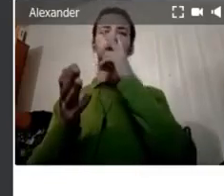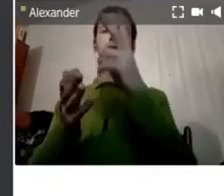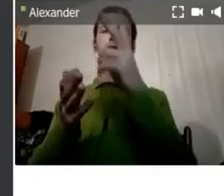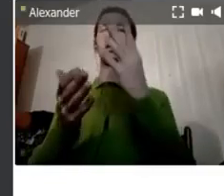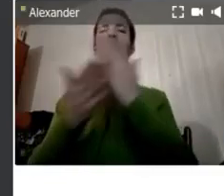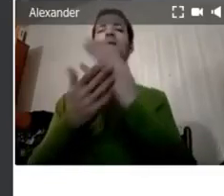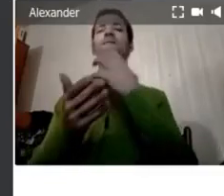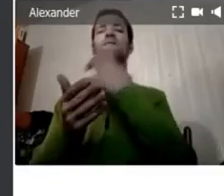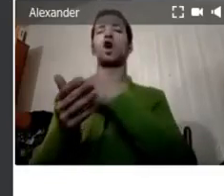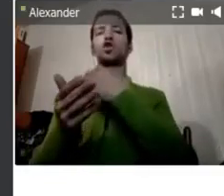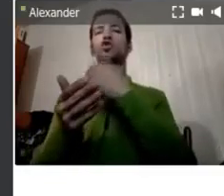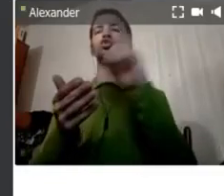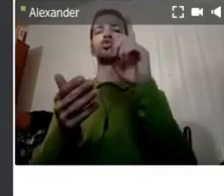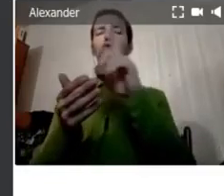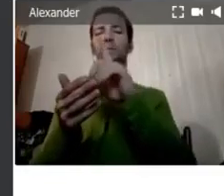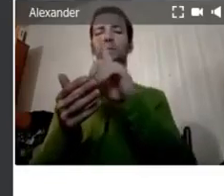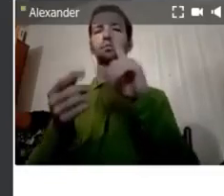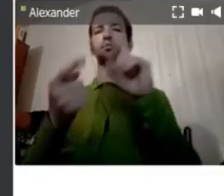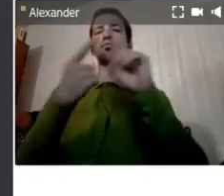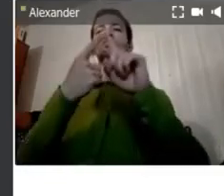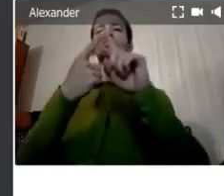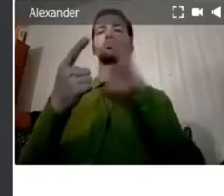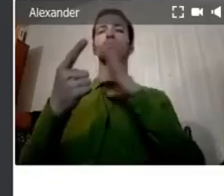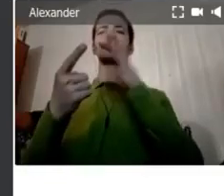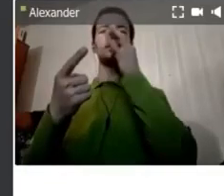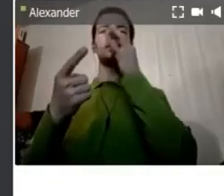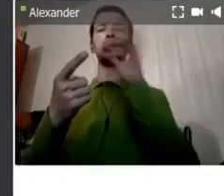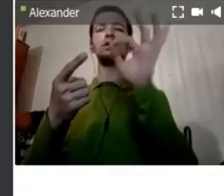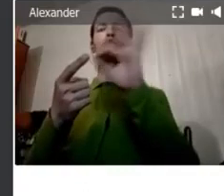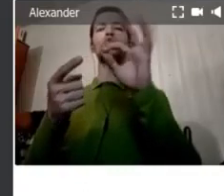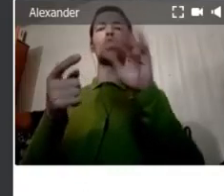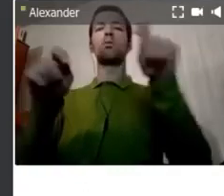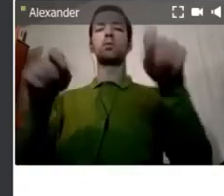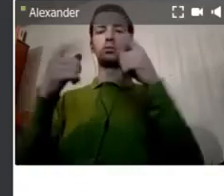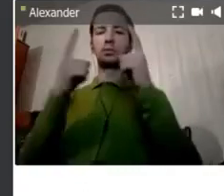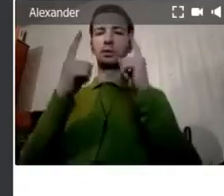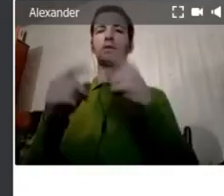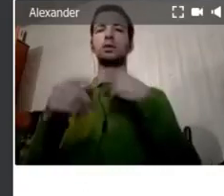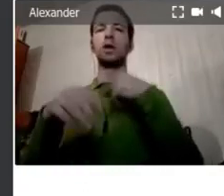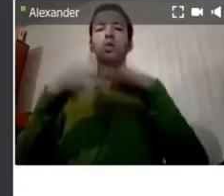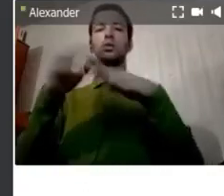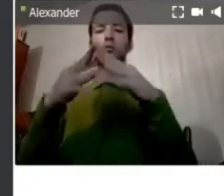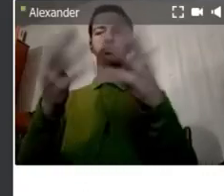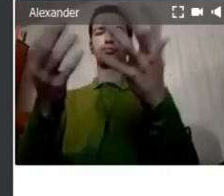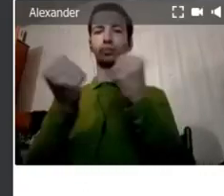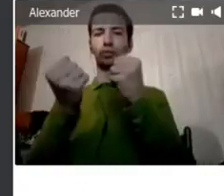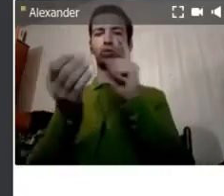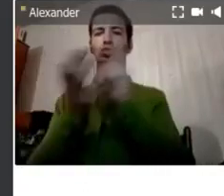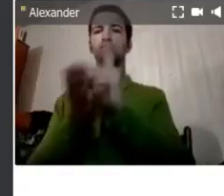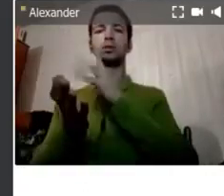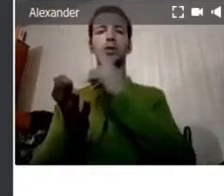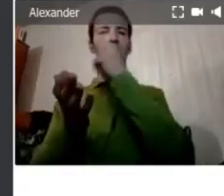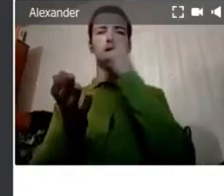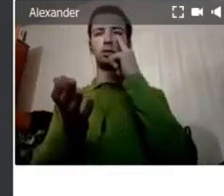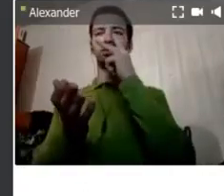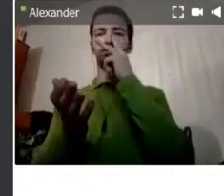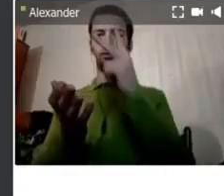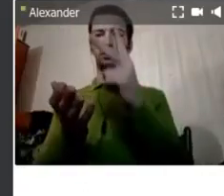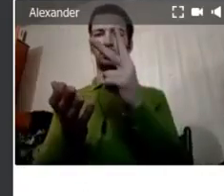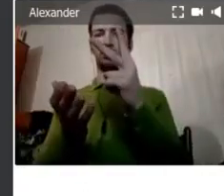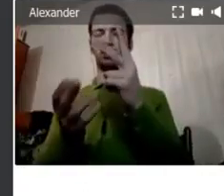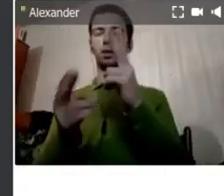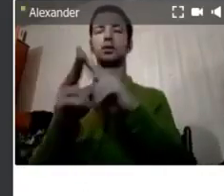Это, ну, финансовый партнер компании, то есть с кем она работает, куда идут деньги, как деньги можно вывести. Это очень важный